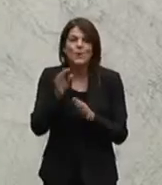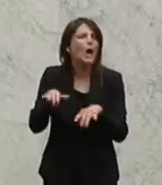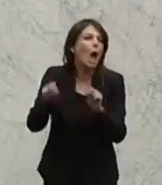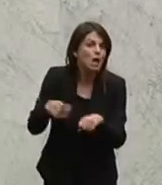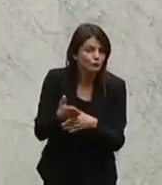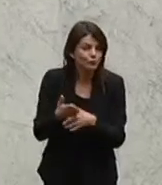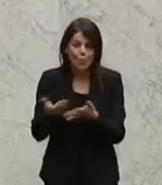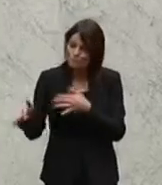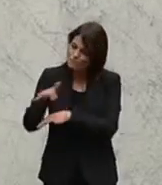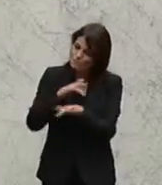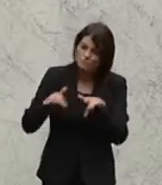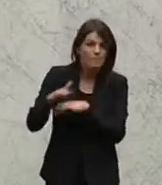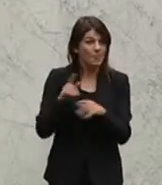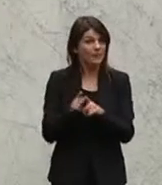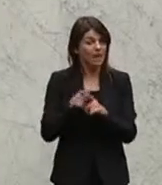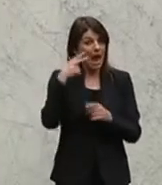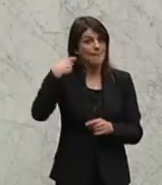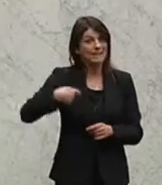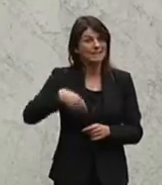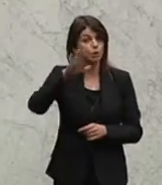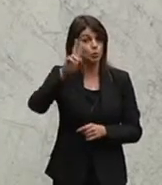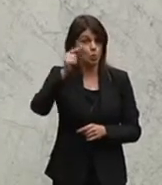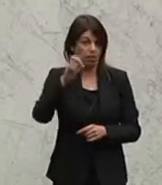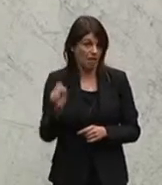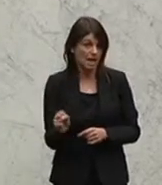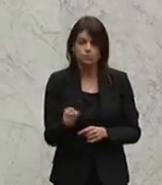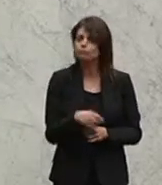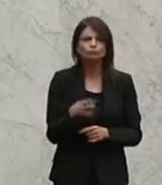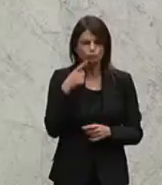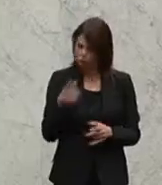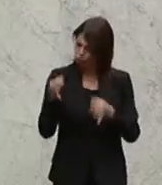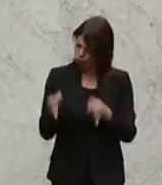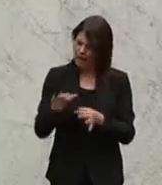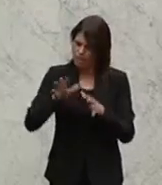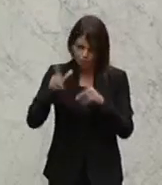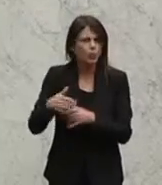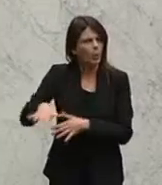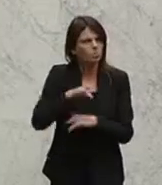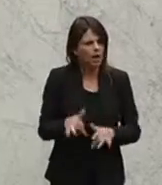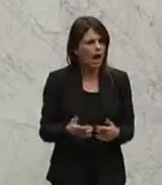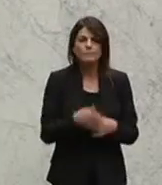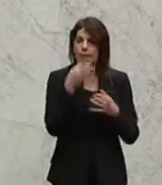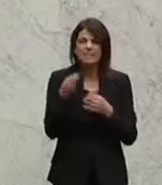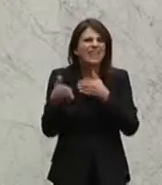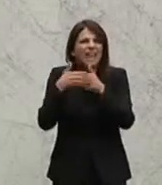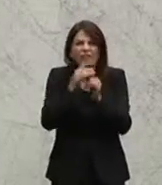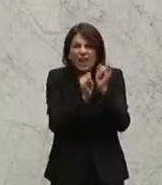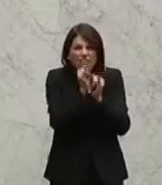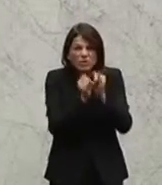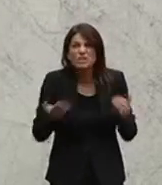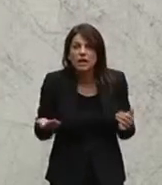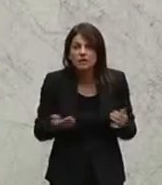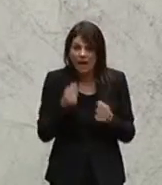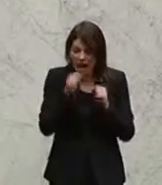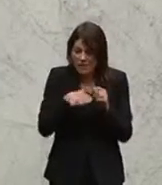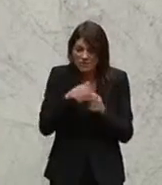schon, ähnlich wie Präsident Schultes, die Betriebe müssen gut aufgestellt sein, also möglichst in Nähe von Industrieräumen, wo man